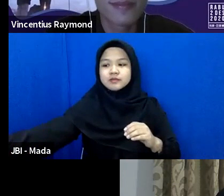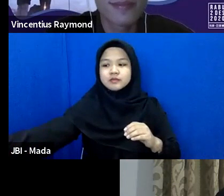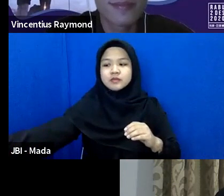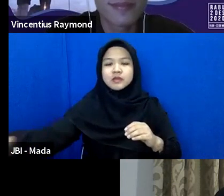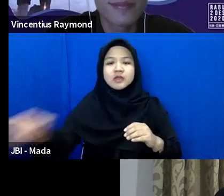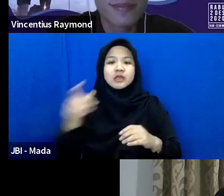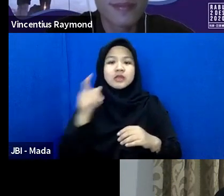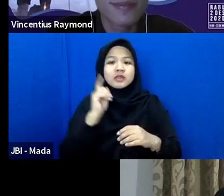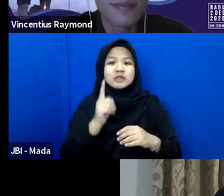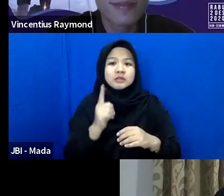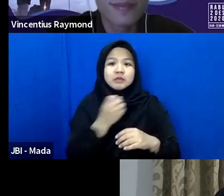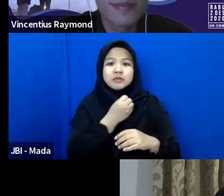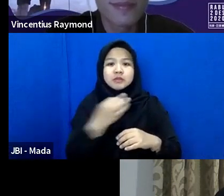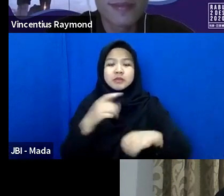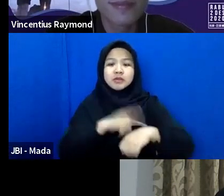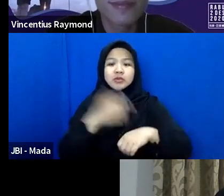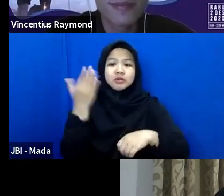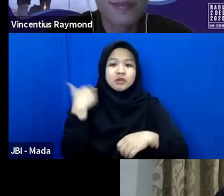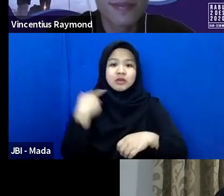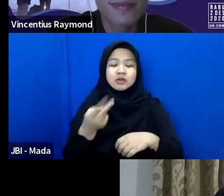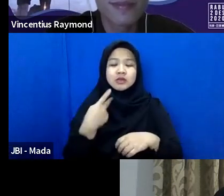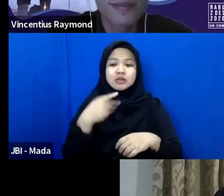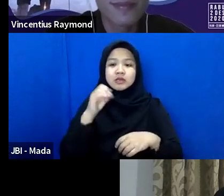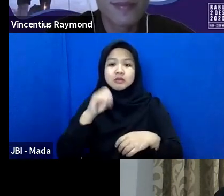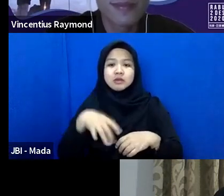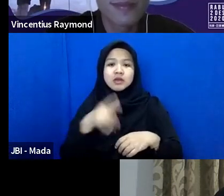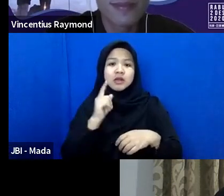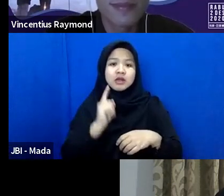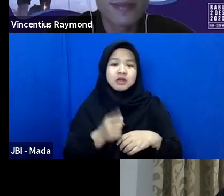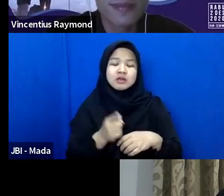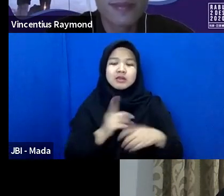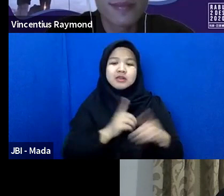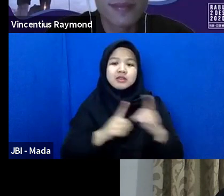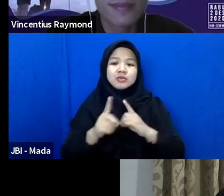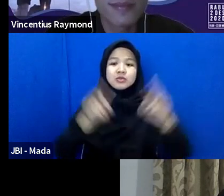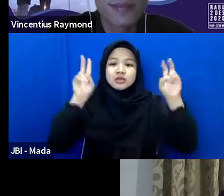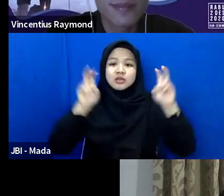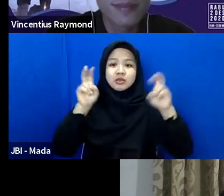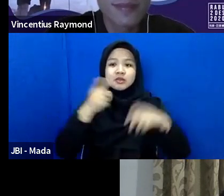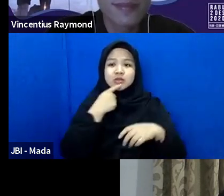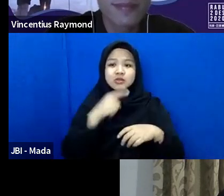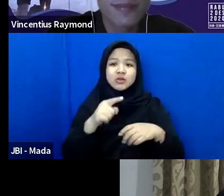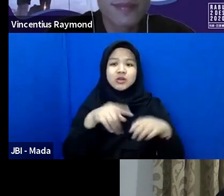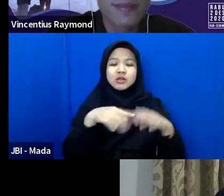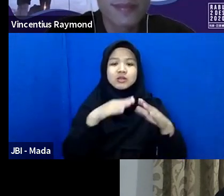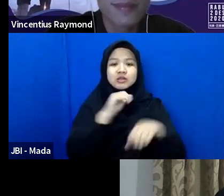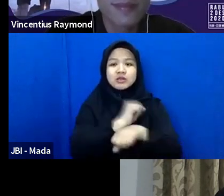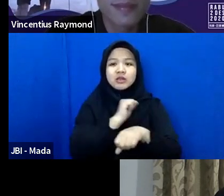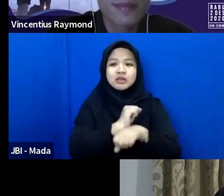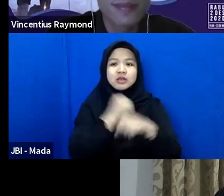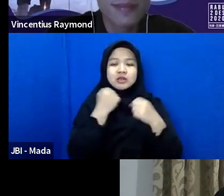dalam beberapa waktu yang lalu kita pernah mengadakan diskusi tematik terkait dengan ketenagakerjaan